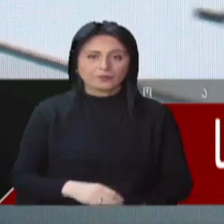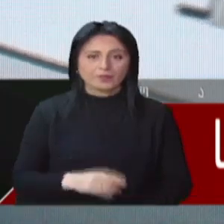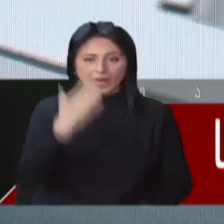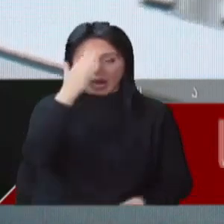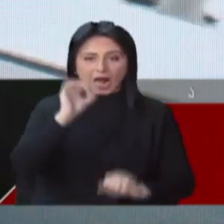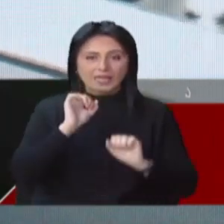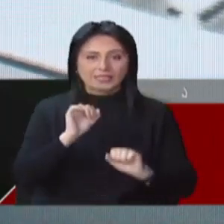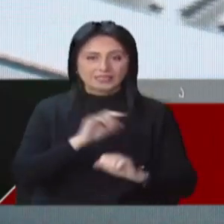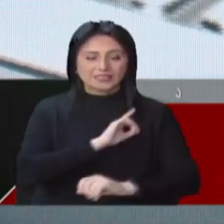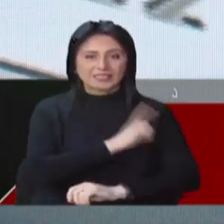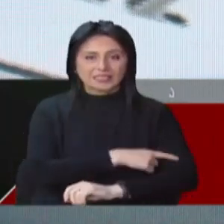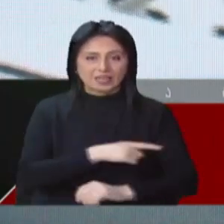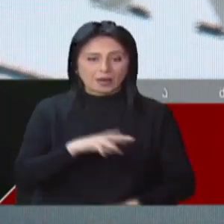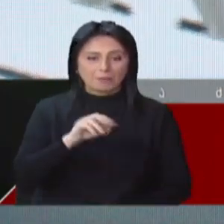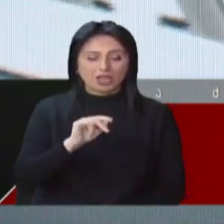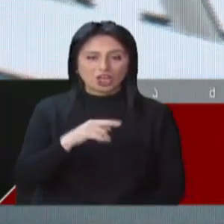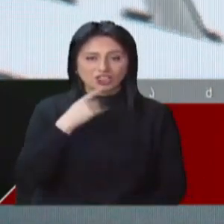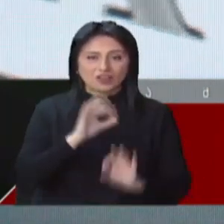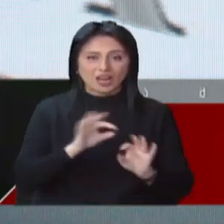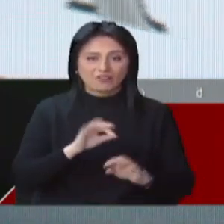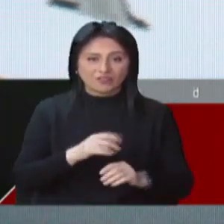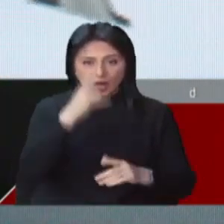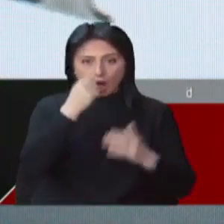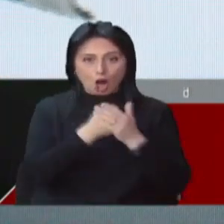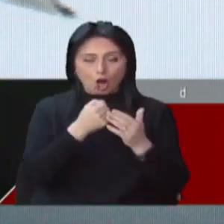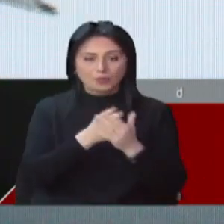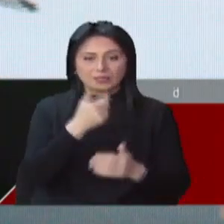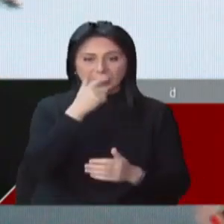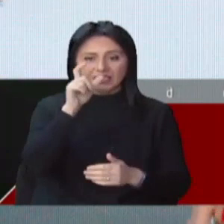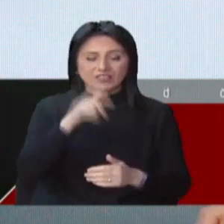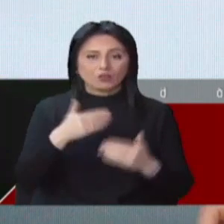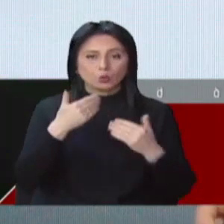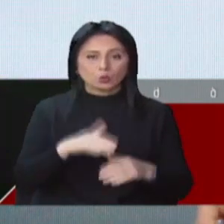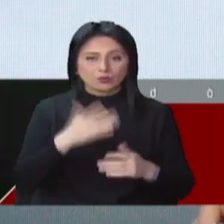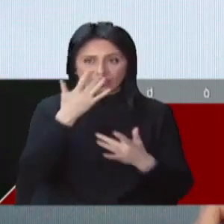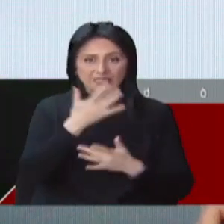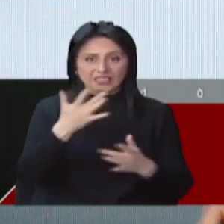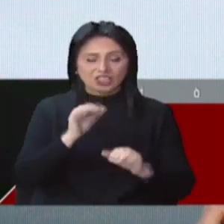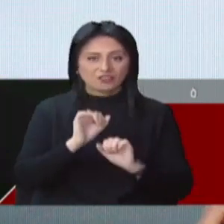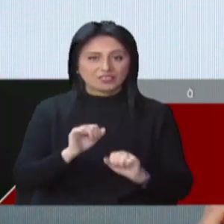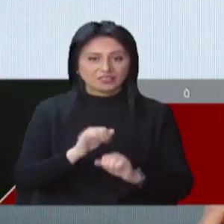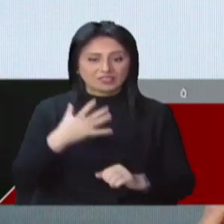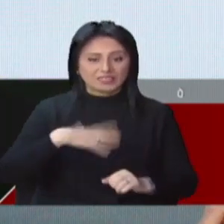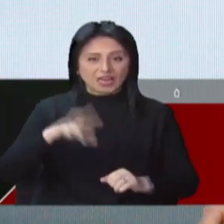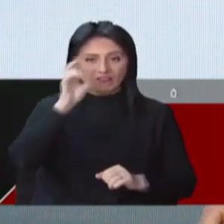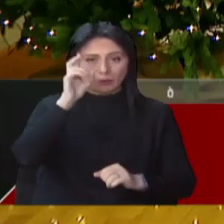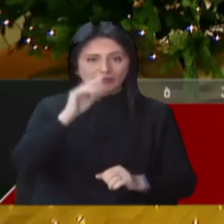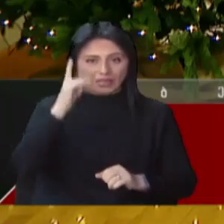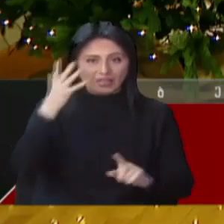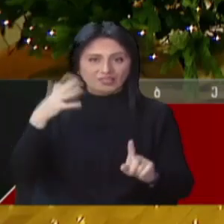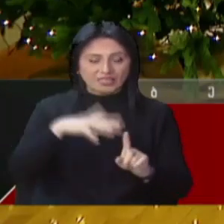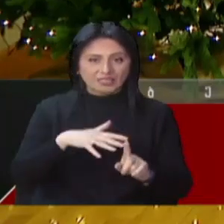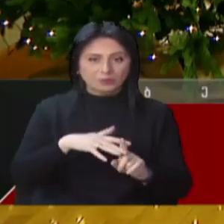Halkis zalis armamadgeneli Gura Maciarashvili atskhadebs rom lobistebi Mikhail Saakashvilis ukve sajarodit savenda sakartvelos khelisuplebas tavs